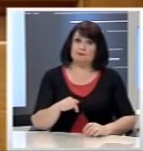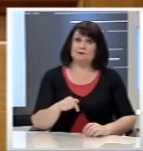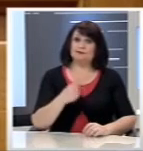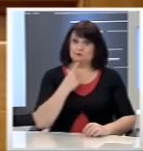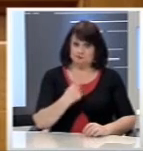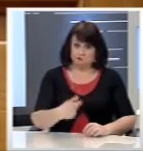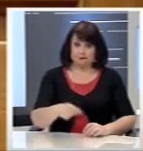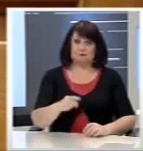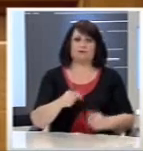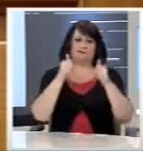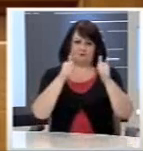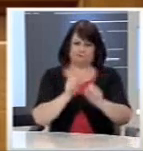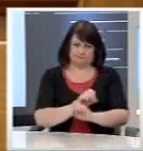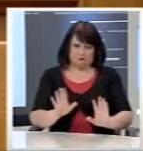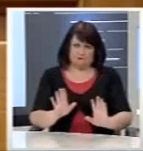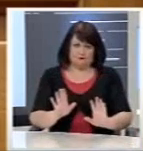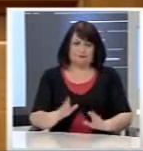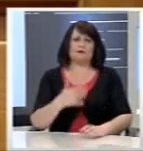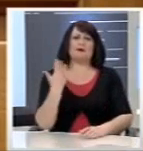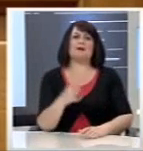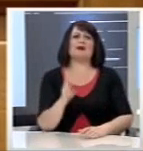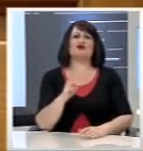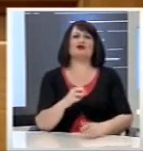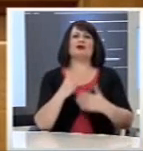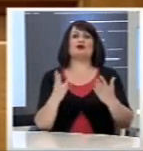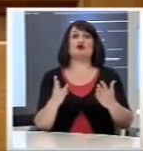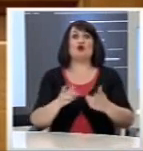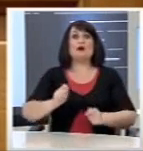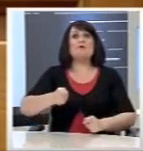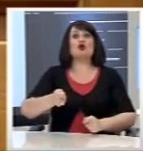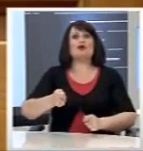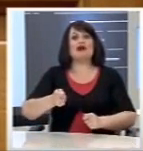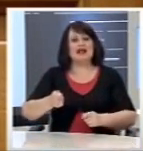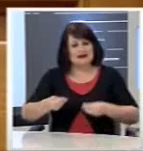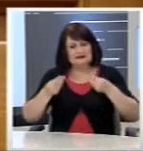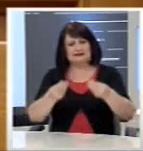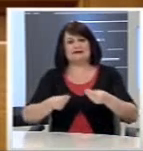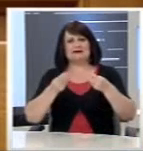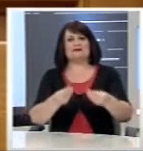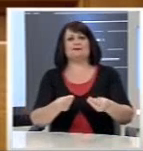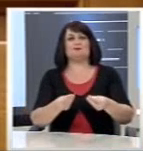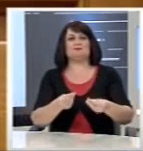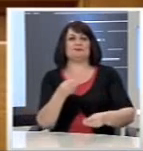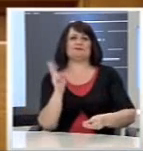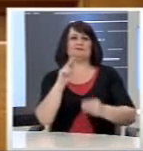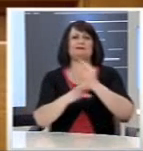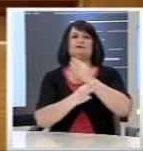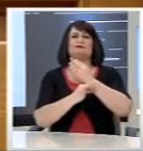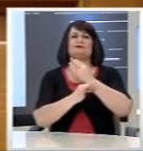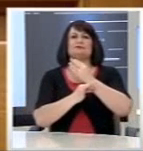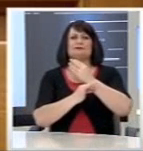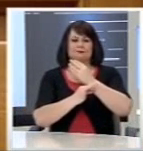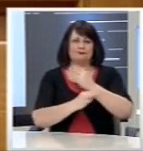ανακοινώνεται η παροχή 538 υποτροφιών σε υποψήφιους διδάκτορες από το